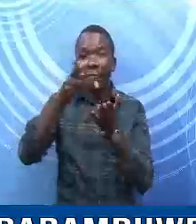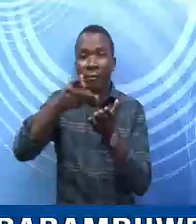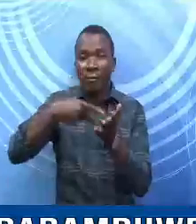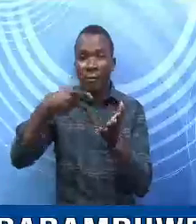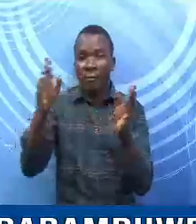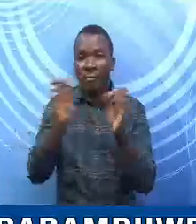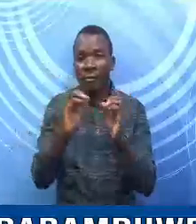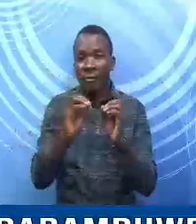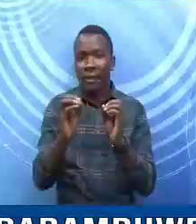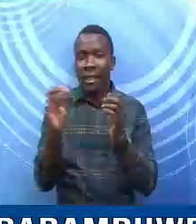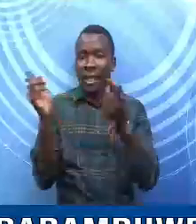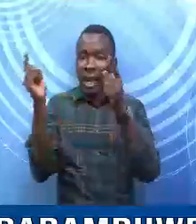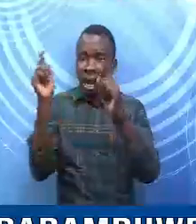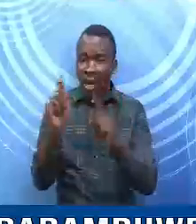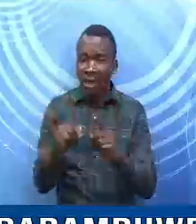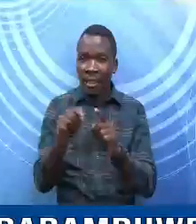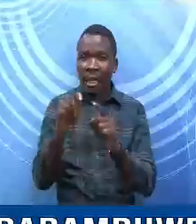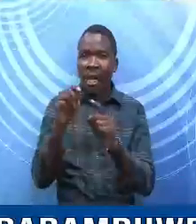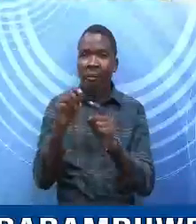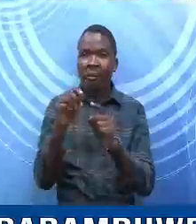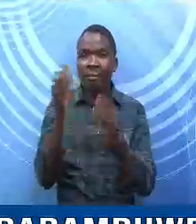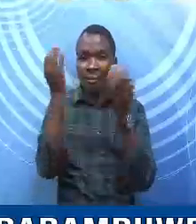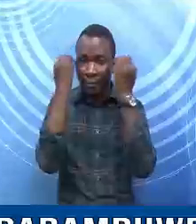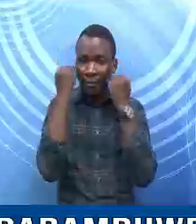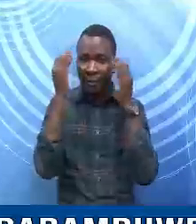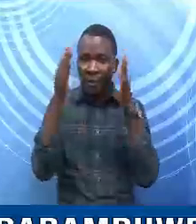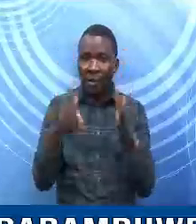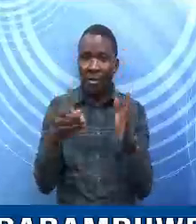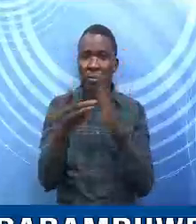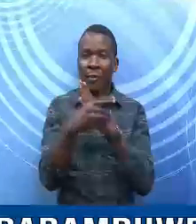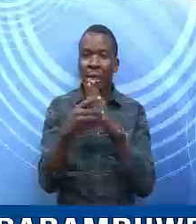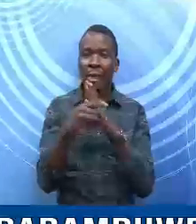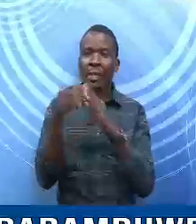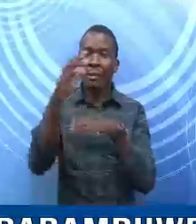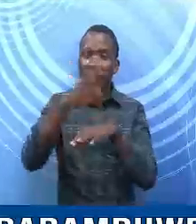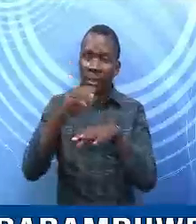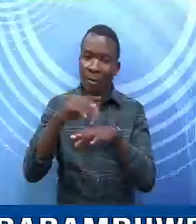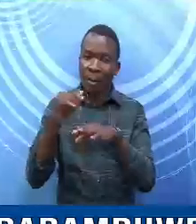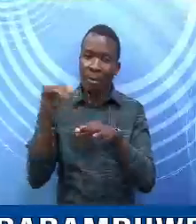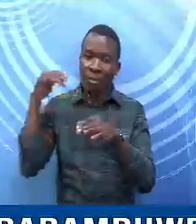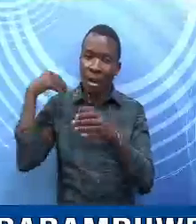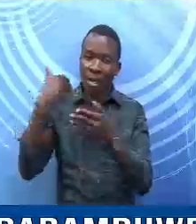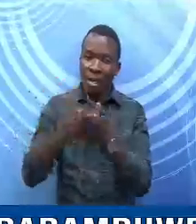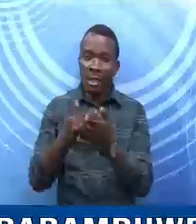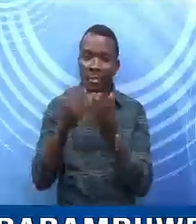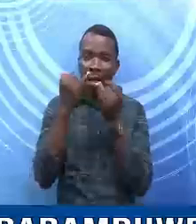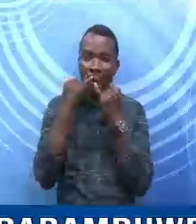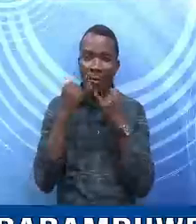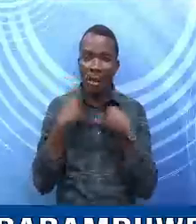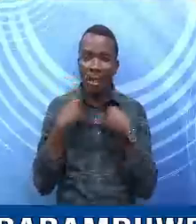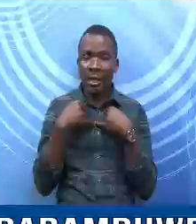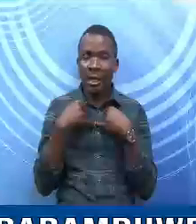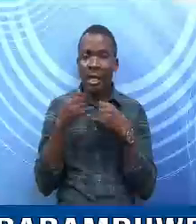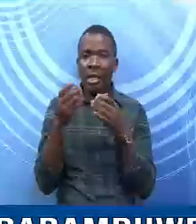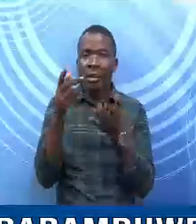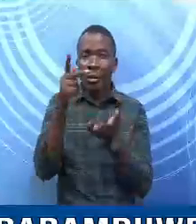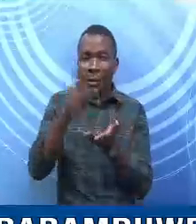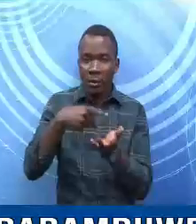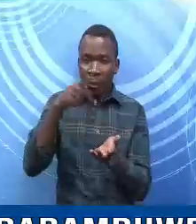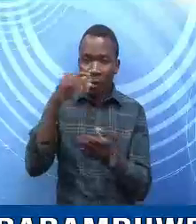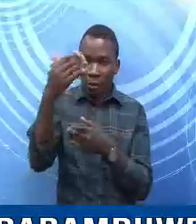karere bakadutumaho. Twahagera bakatubwira ko baraza kutwishyura,